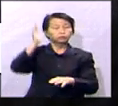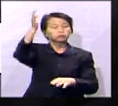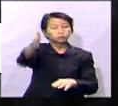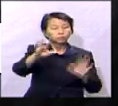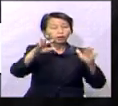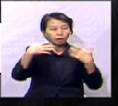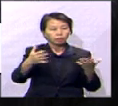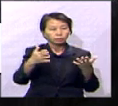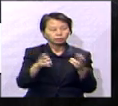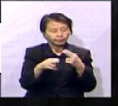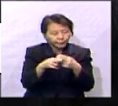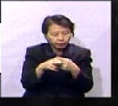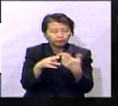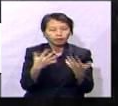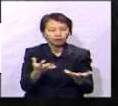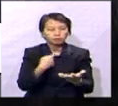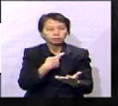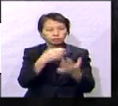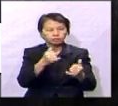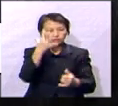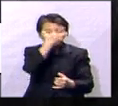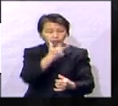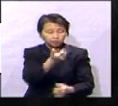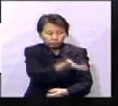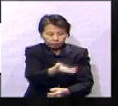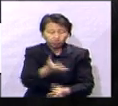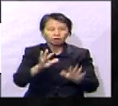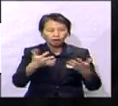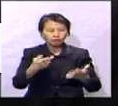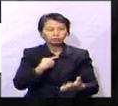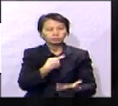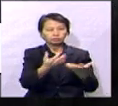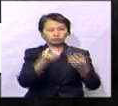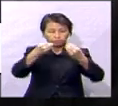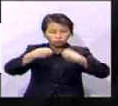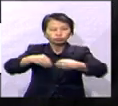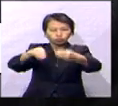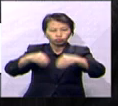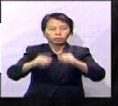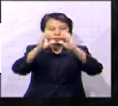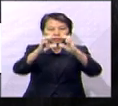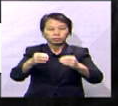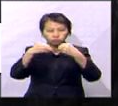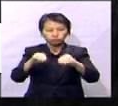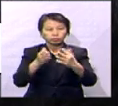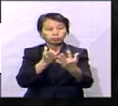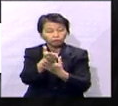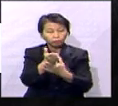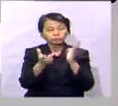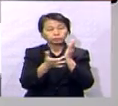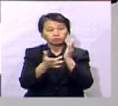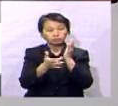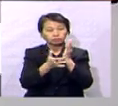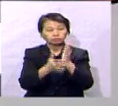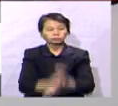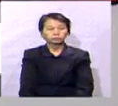nak pendekkan, macam mana kita nak cantikkan produk tu, ataupun macam mana kita nak jual, cara jual melalui teknologi.